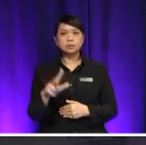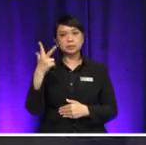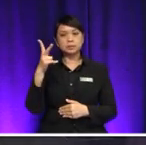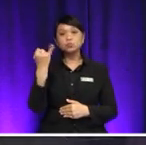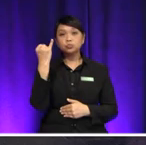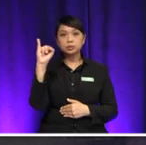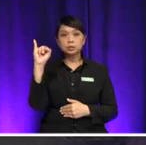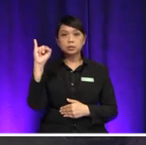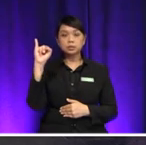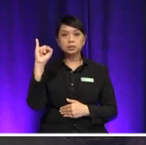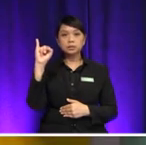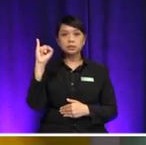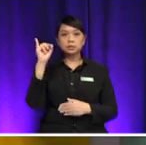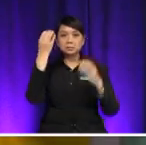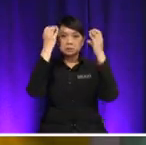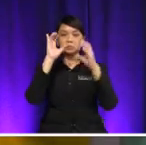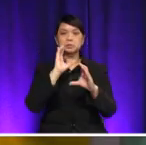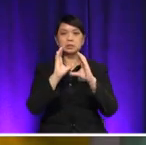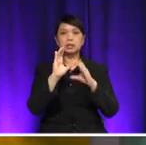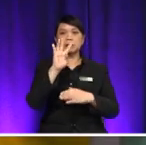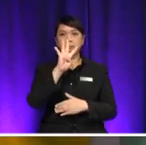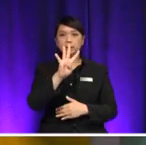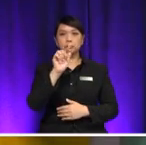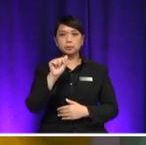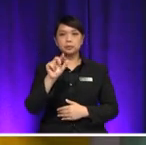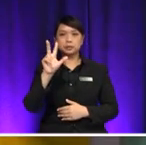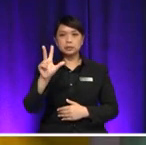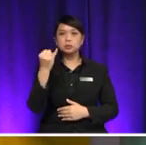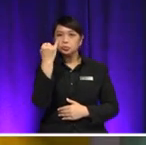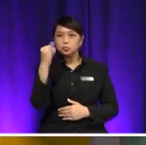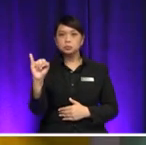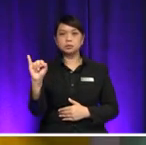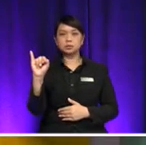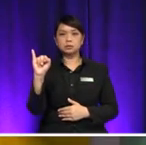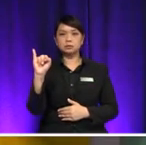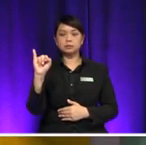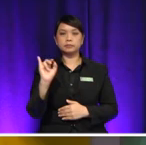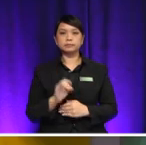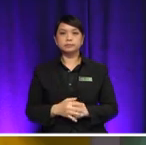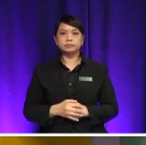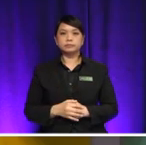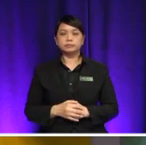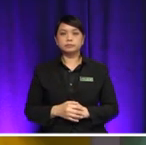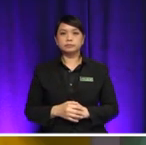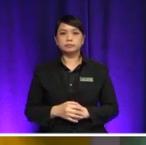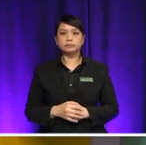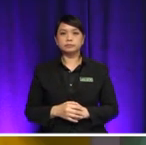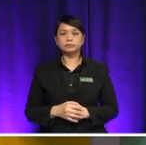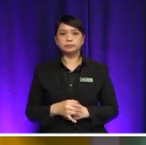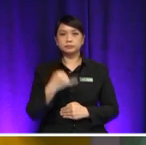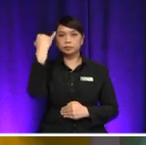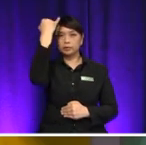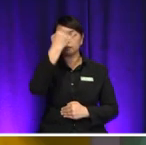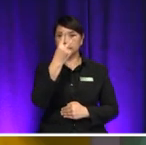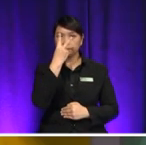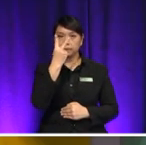jauh lagi empat populehan 3 juta Oke event kerasa